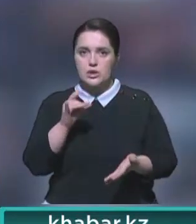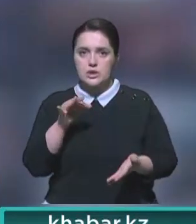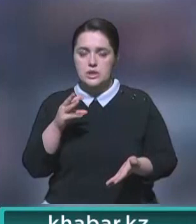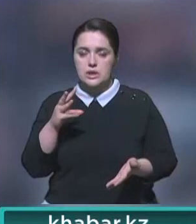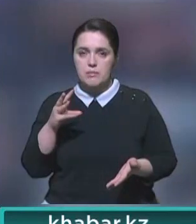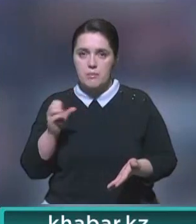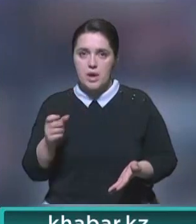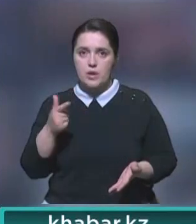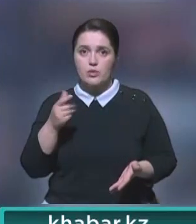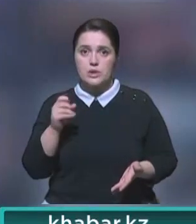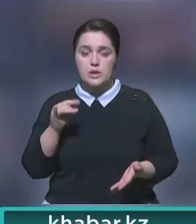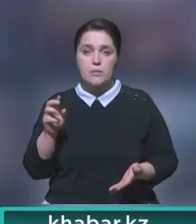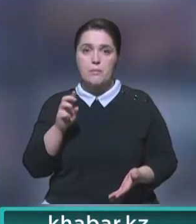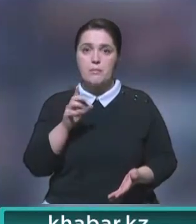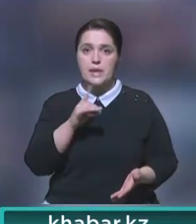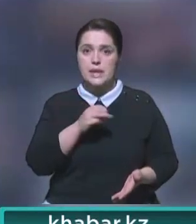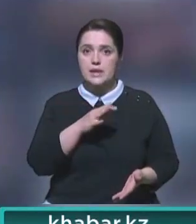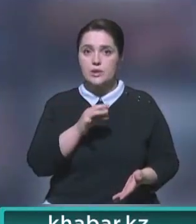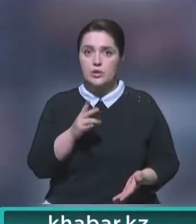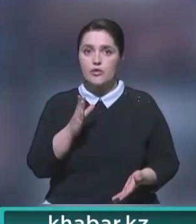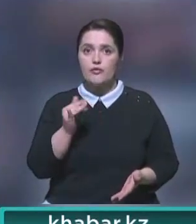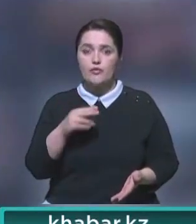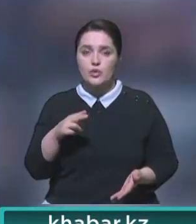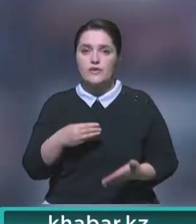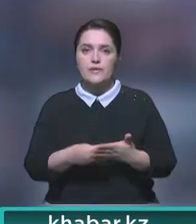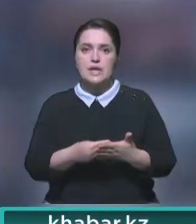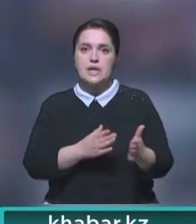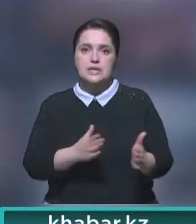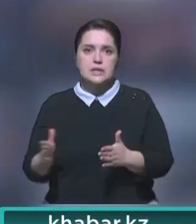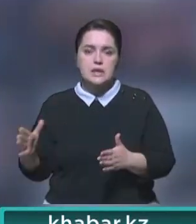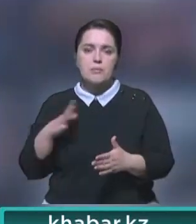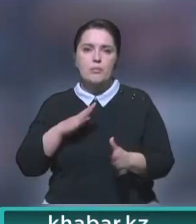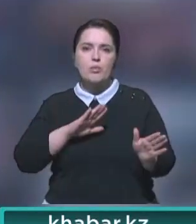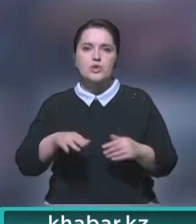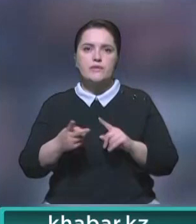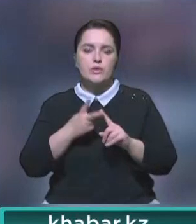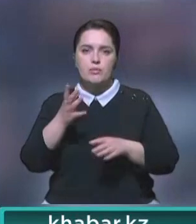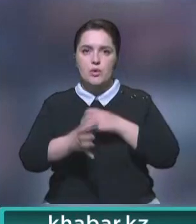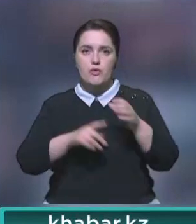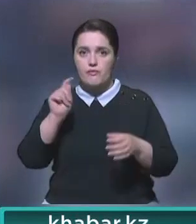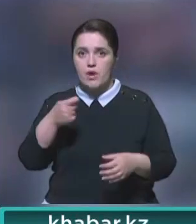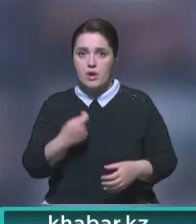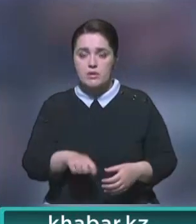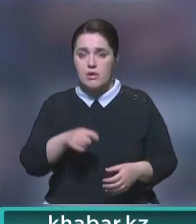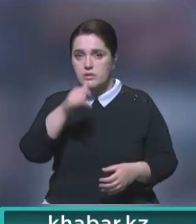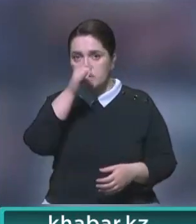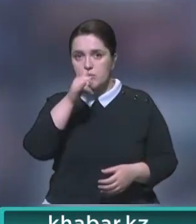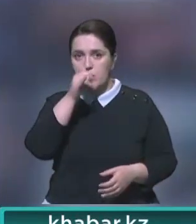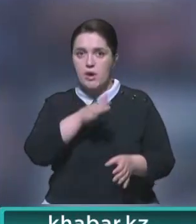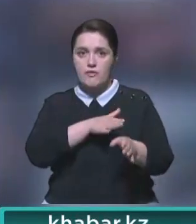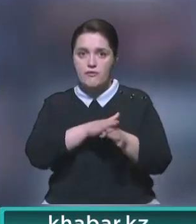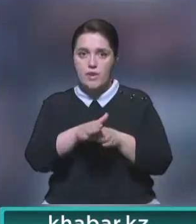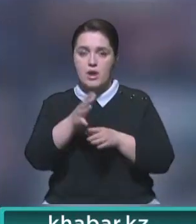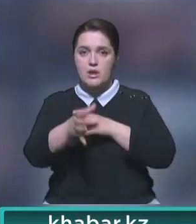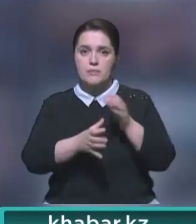Антонио Гутерреш подчеркнул, что Бреттон-Вудская финансовая система, которая создана после Второй мировой войны, не смогла выполнить свою основную